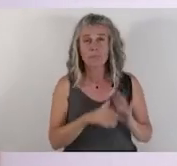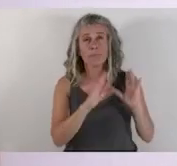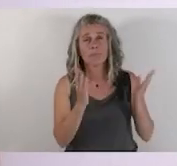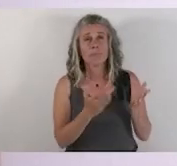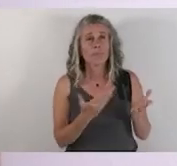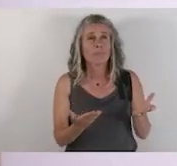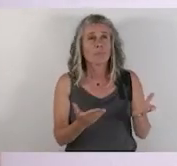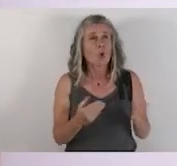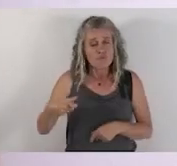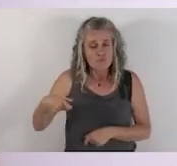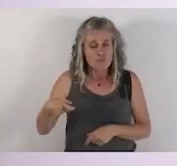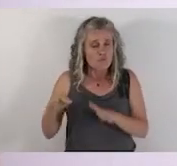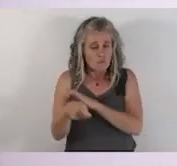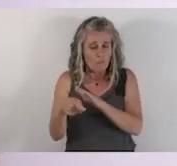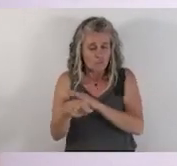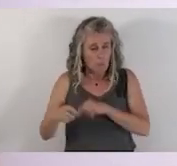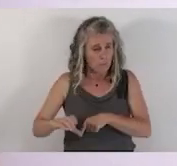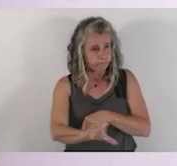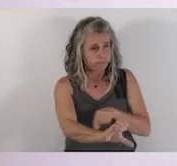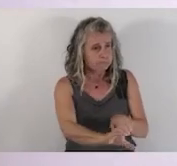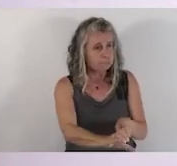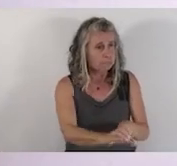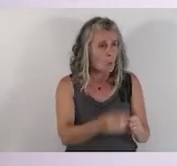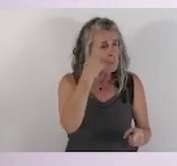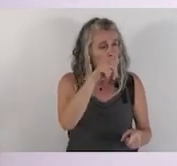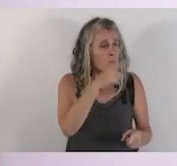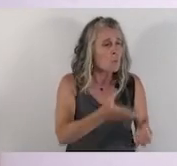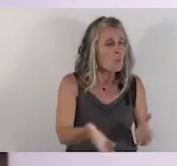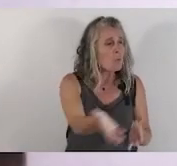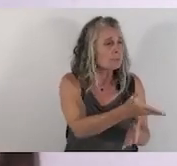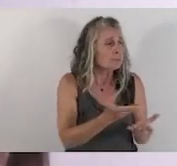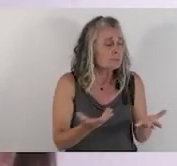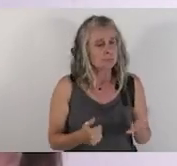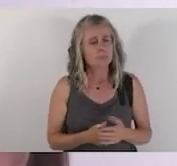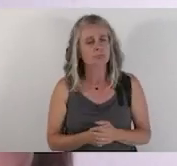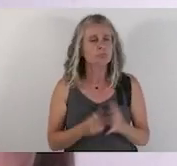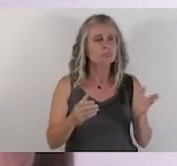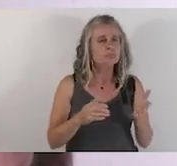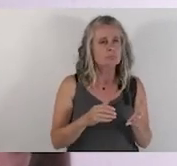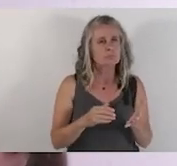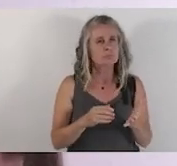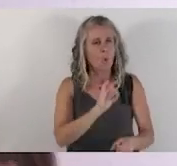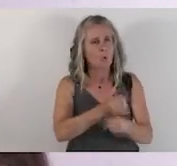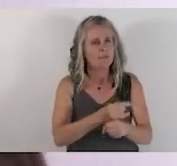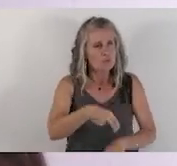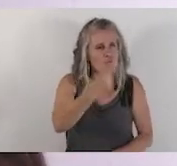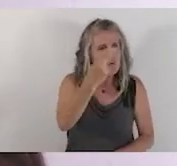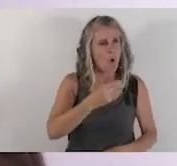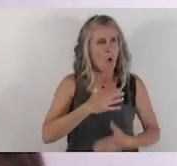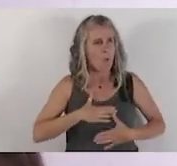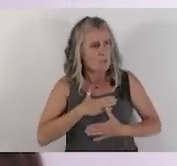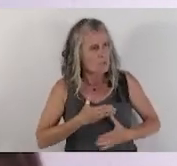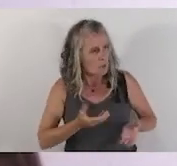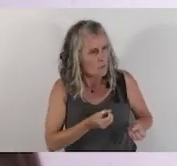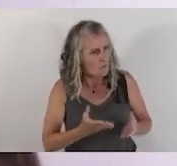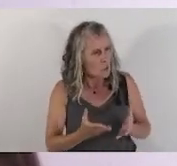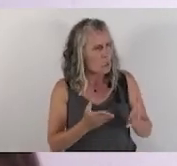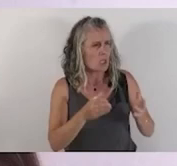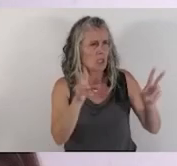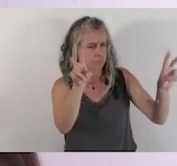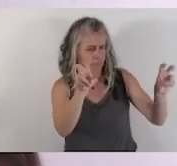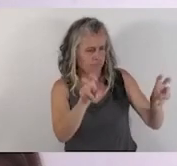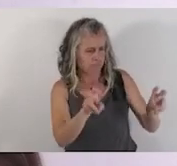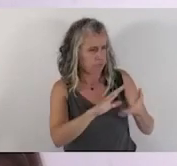de subventions qui sont attribuées à, par exemple, à Hôtel du Nord, à Plaisir d'offrir, à un certain nombre de structures qui